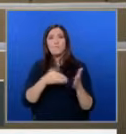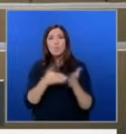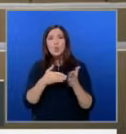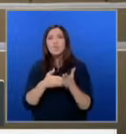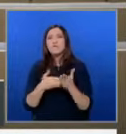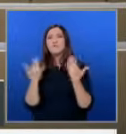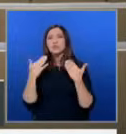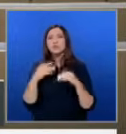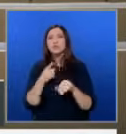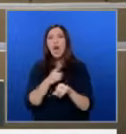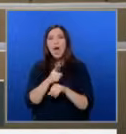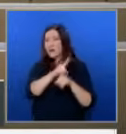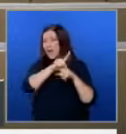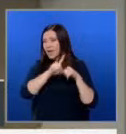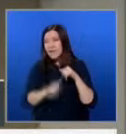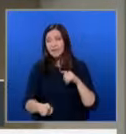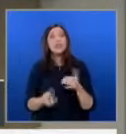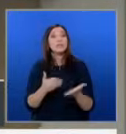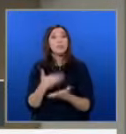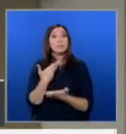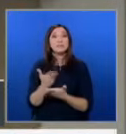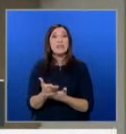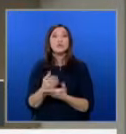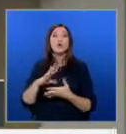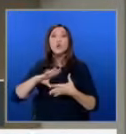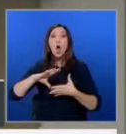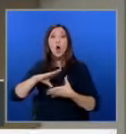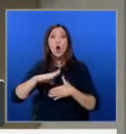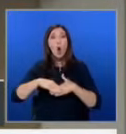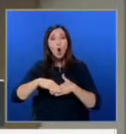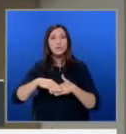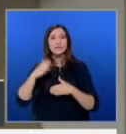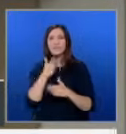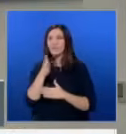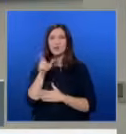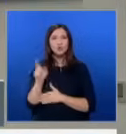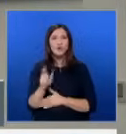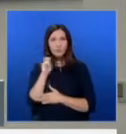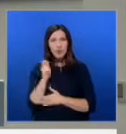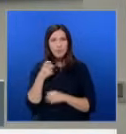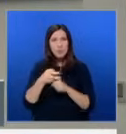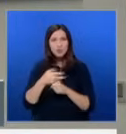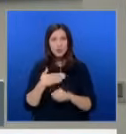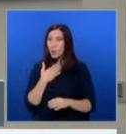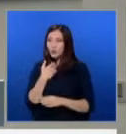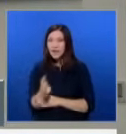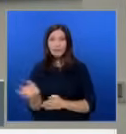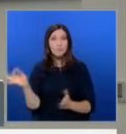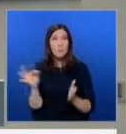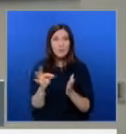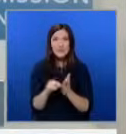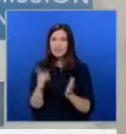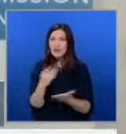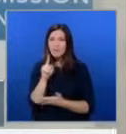Според представител на мисията на ООН за правата на човека в Украйна, в болницата е имало директно попадение и не става дума за падане на